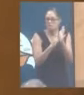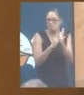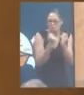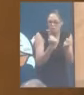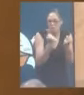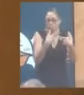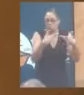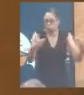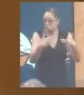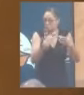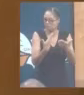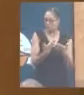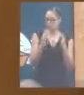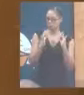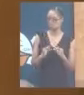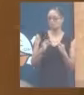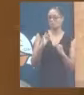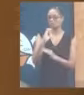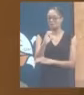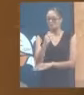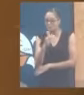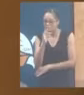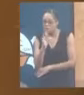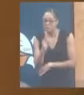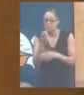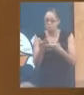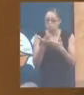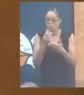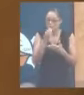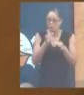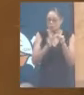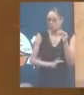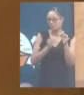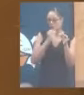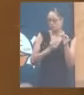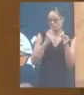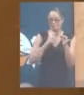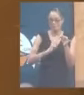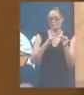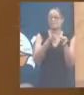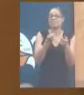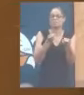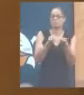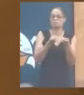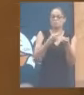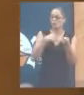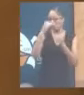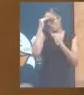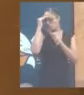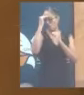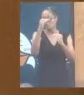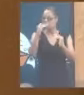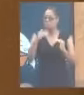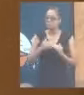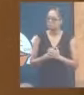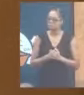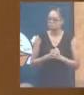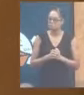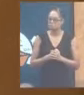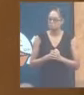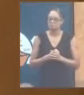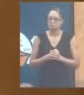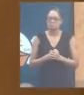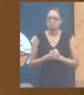le CMT, aujourd'hui, a de bons résultats, et Bénédicte Di Geronimo a toute ma confiance. Alors venons